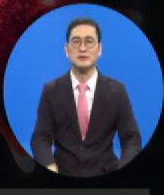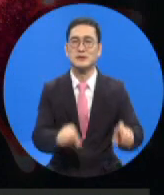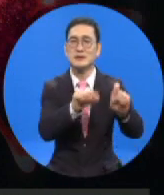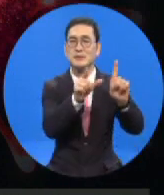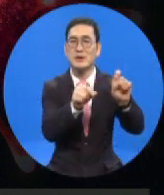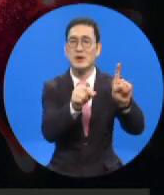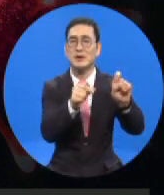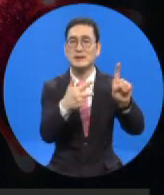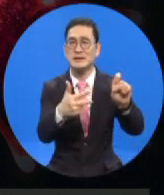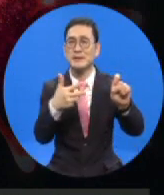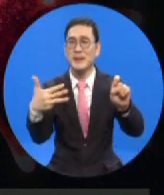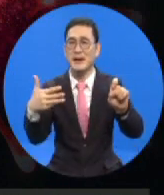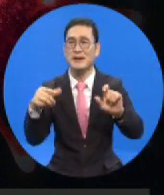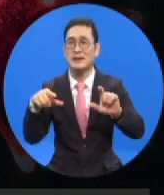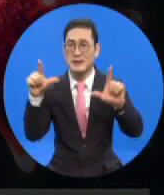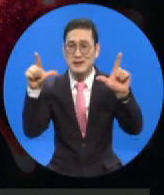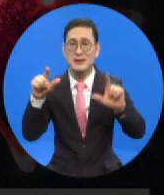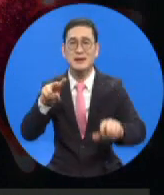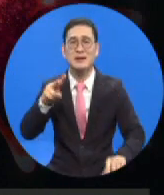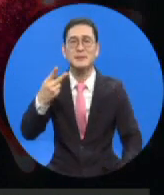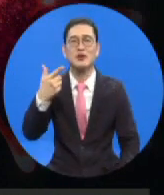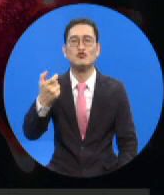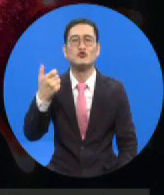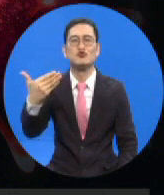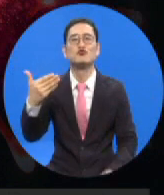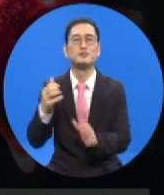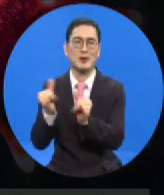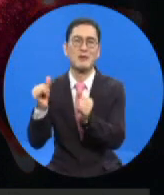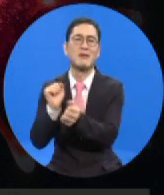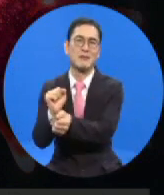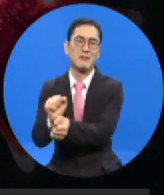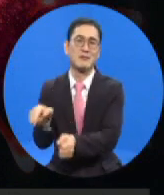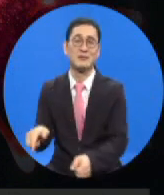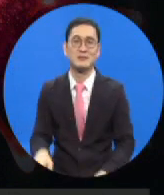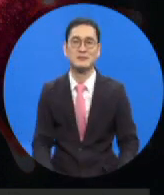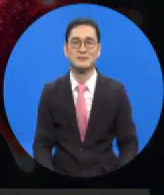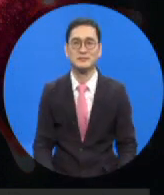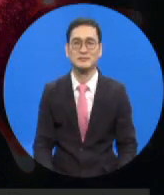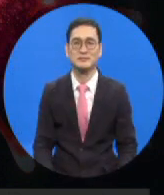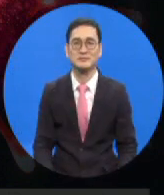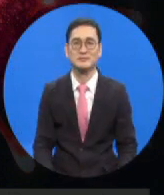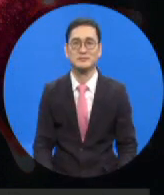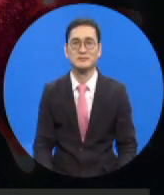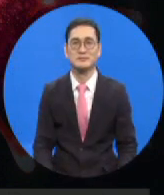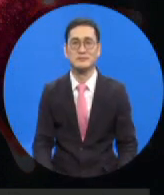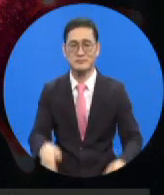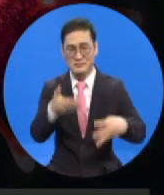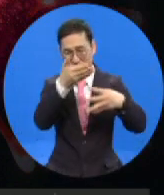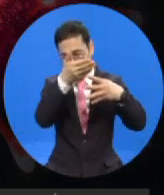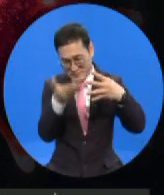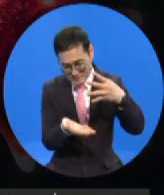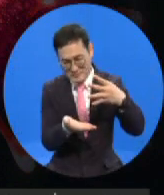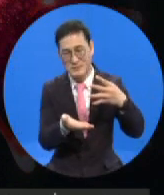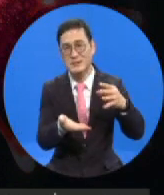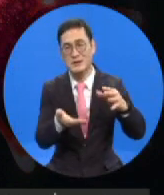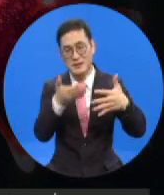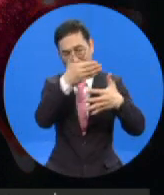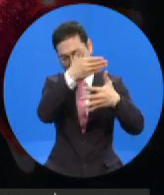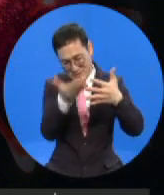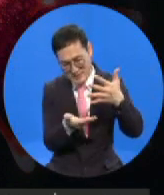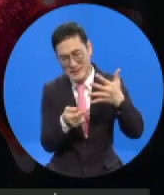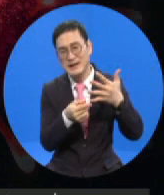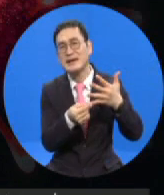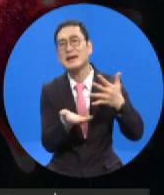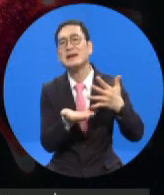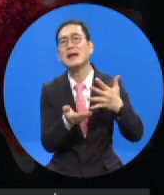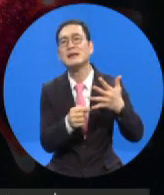269명이 무려 확진이 됐다. 적지 않은 숫자입니다. 거리 두기가 우리 1단계로 완화됐는데 일상 감염이 확산되고 있다라는 거고요. 국내 신규